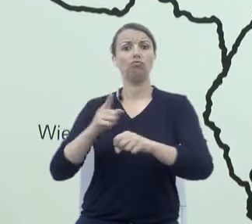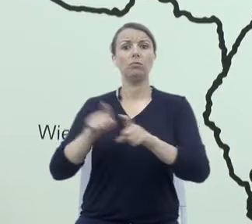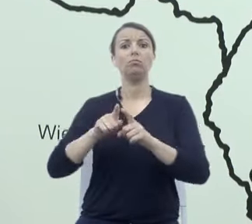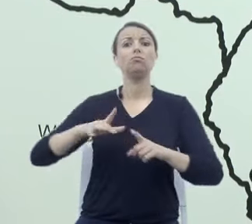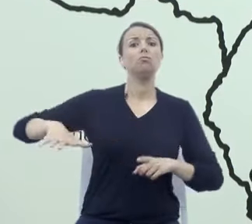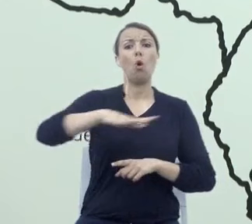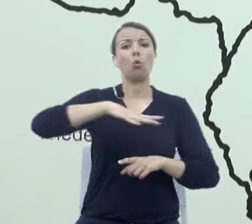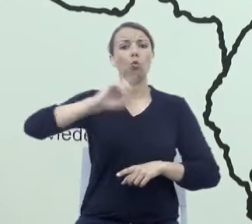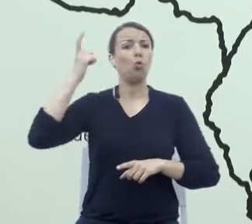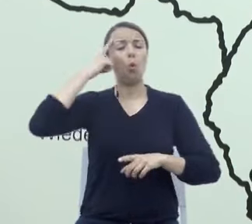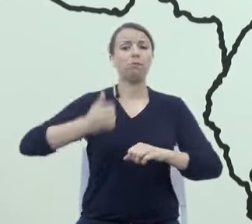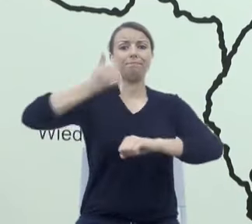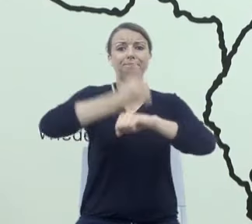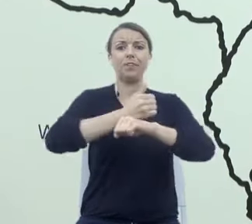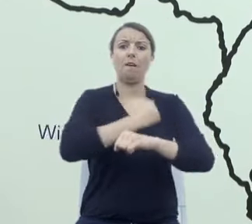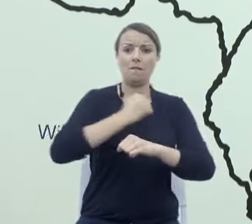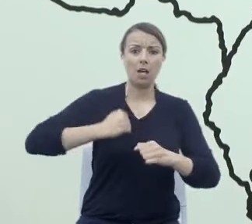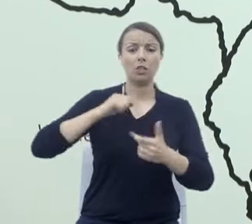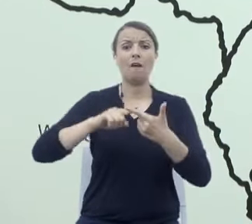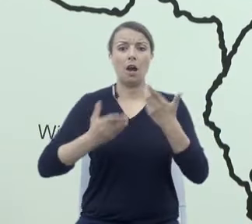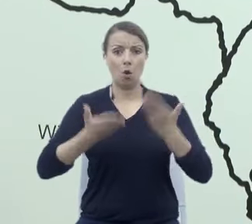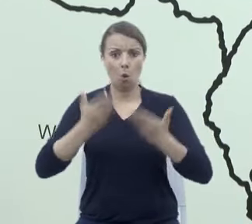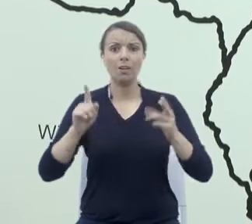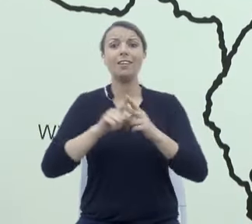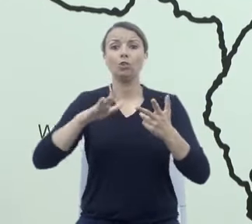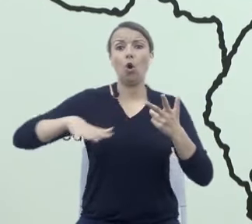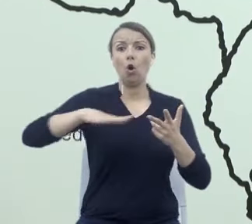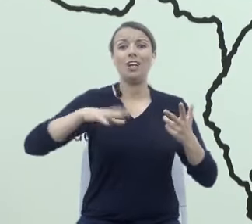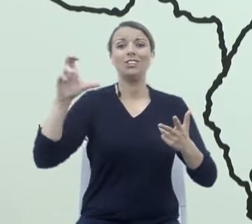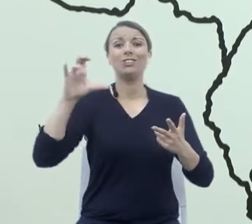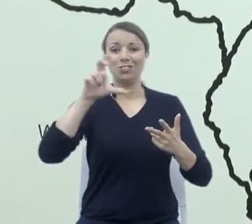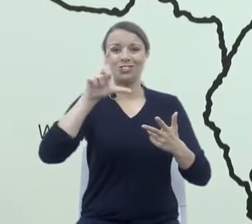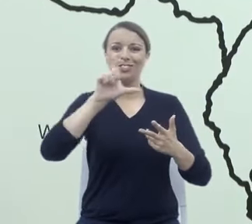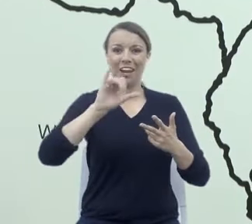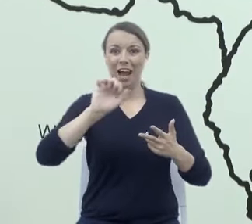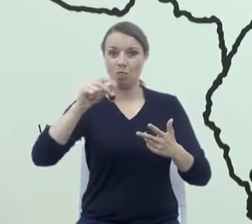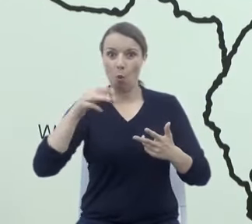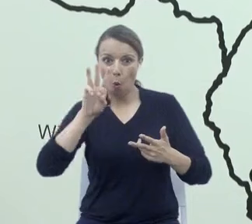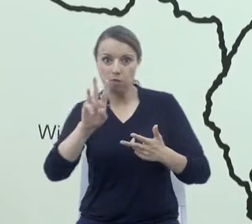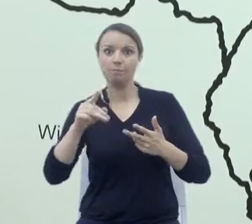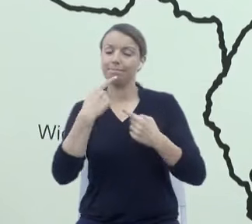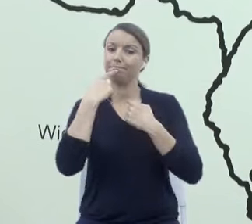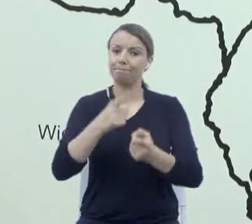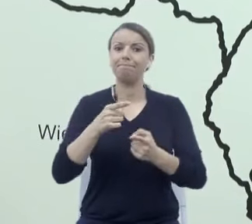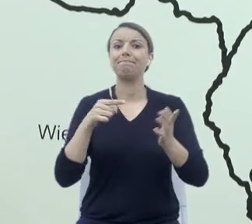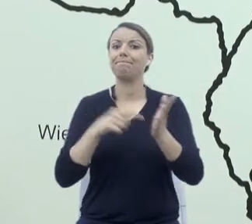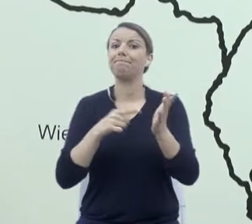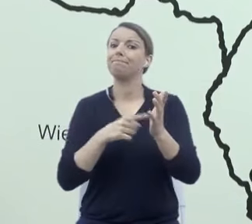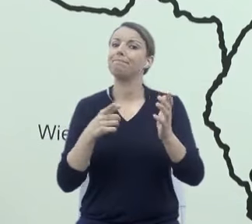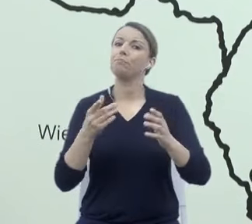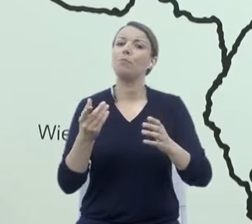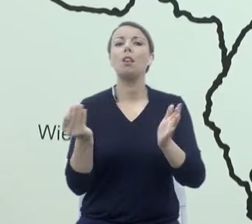czyli w Warszawie, Lublinie i właśnie w Okręgu Ciechanów, stworzenie wysłania gdyby na pomoc takich